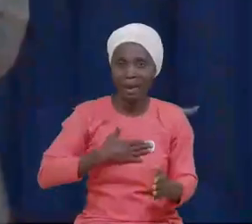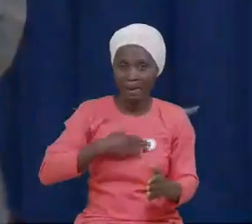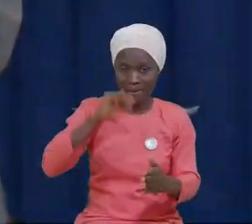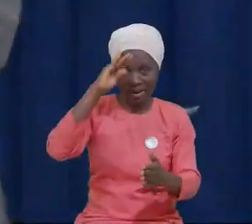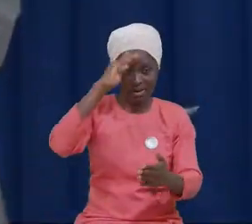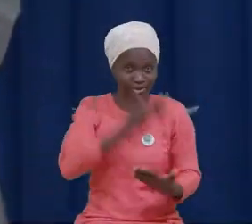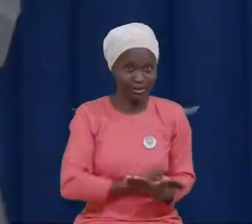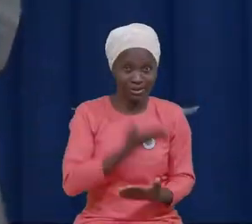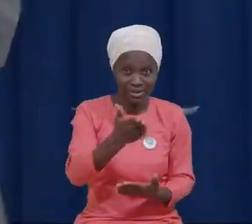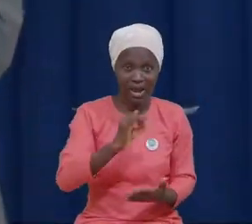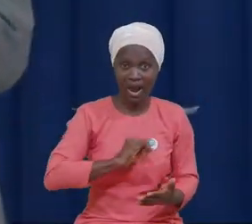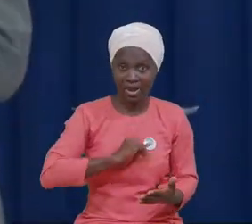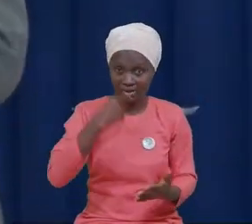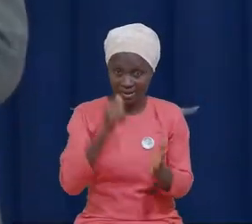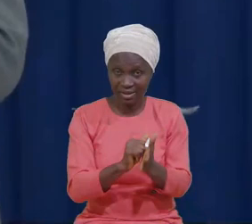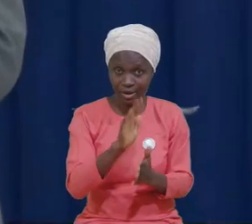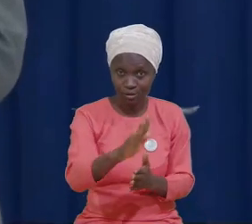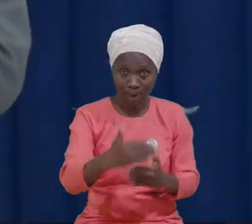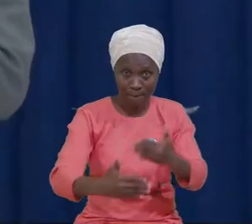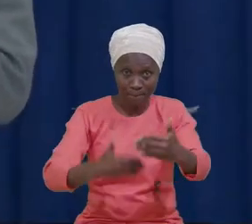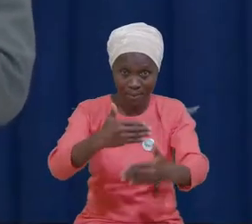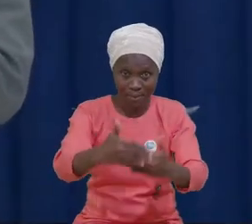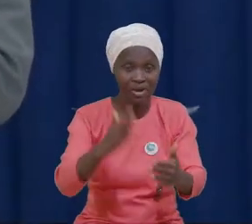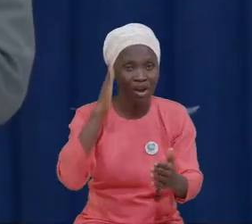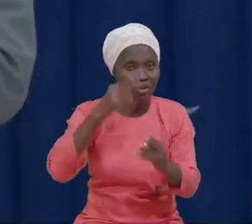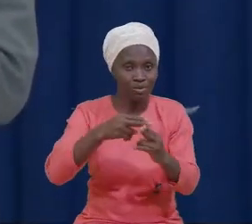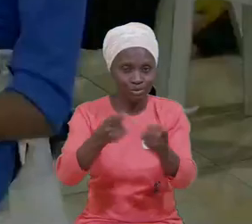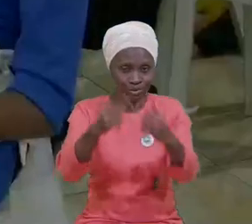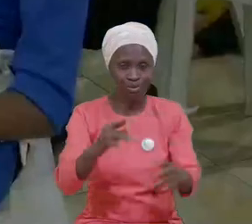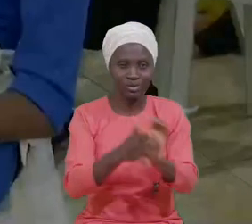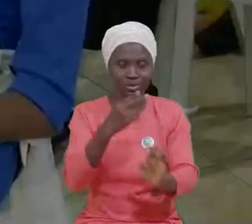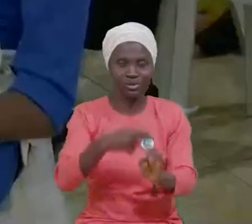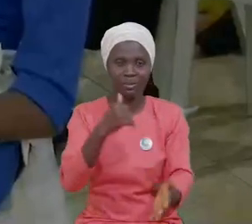Mon fils là-bas, je dis ton progrès viendra bientôt.